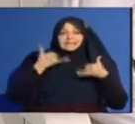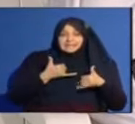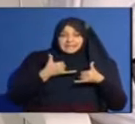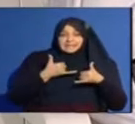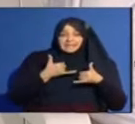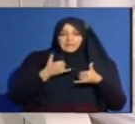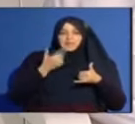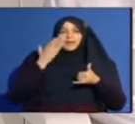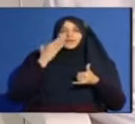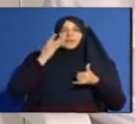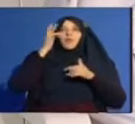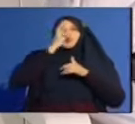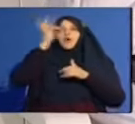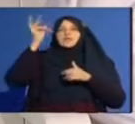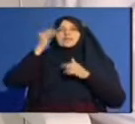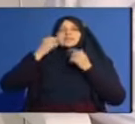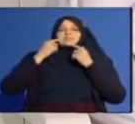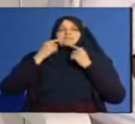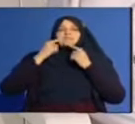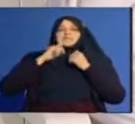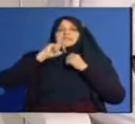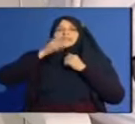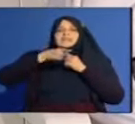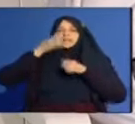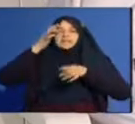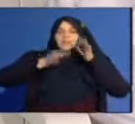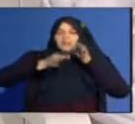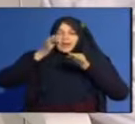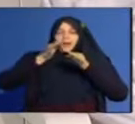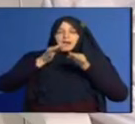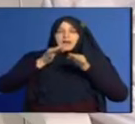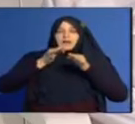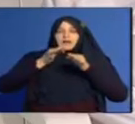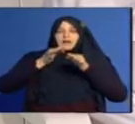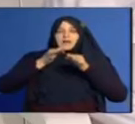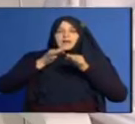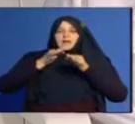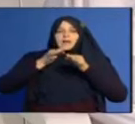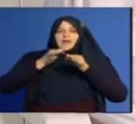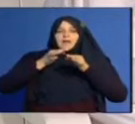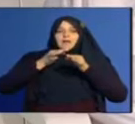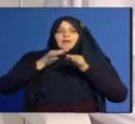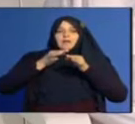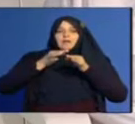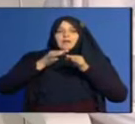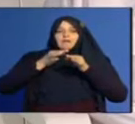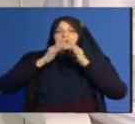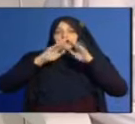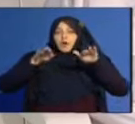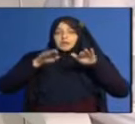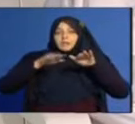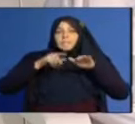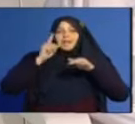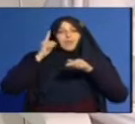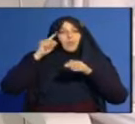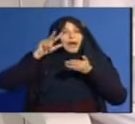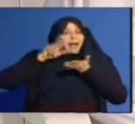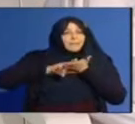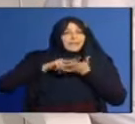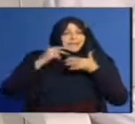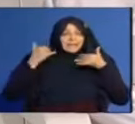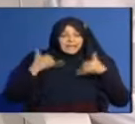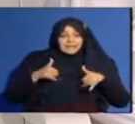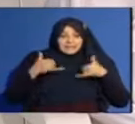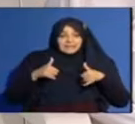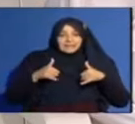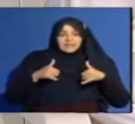بمحكمة فرنسية او بريطانية او امريكية او كندية، لا يمكن تطبيق هذه الاحكام الصادرة في البلاد